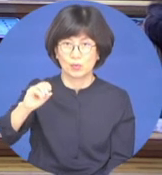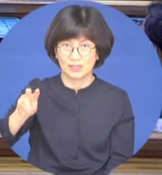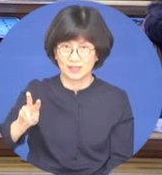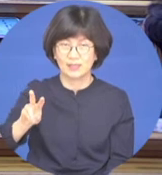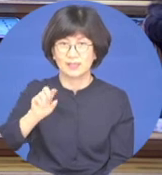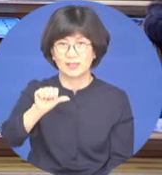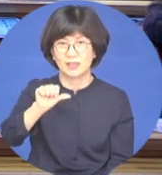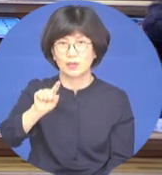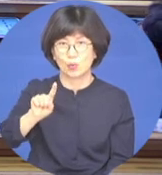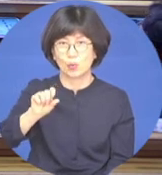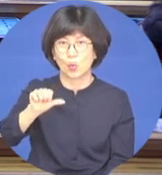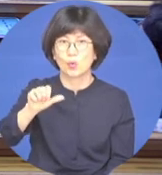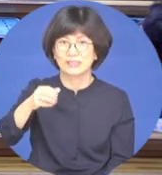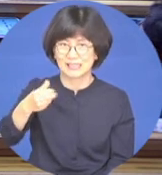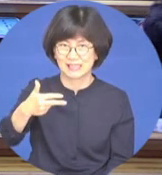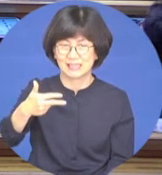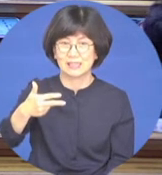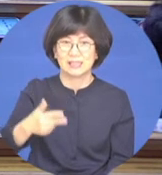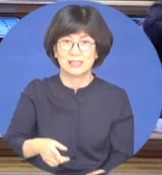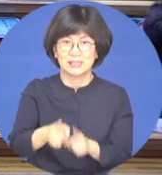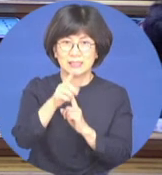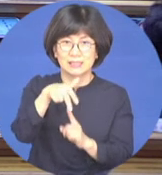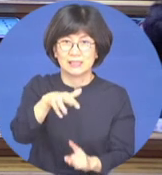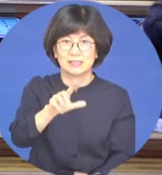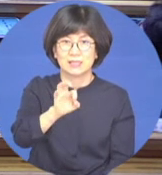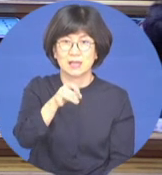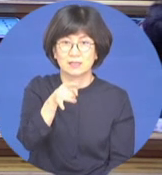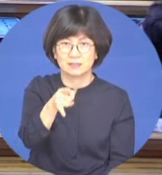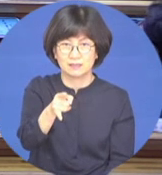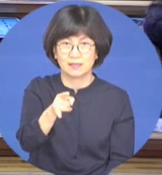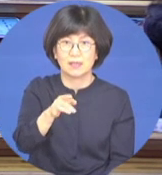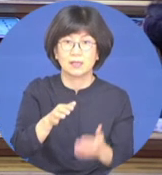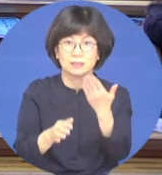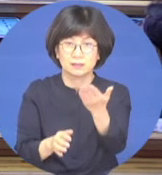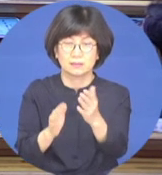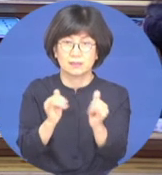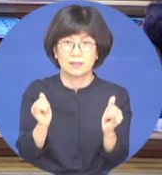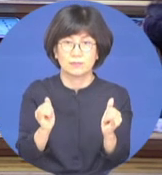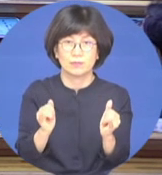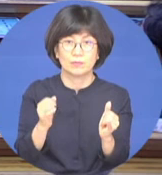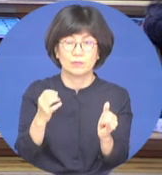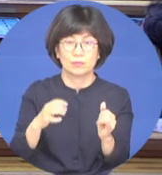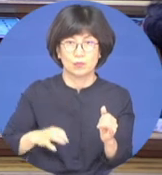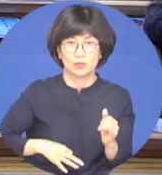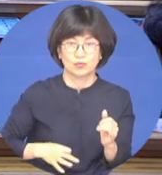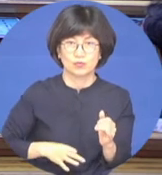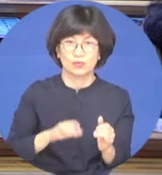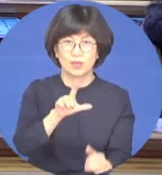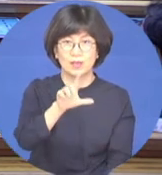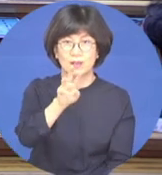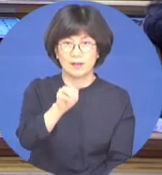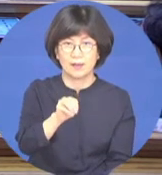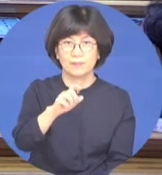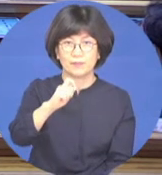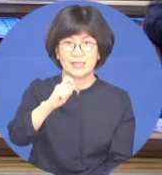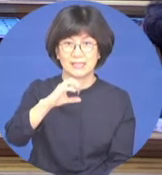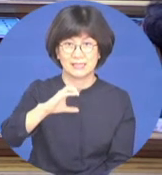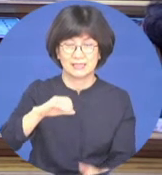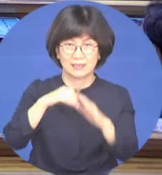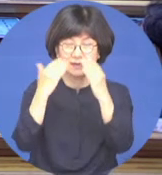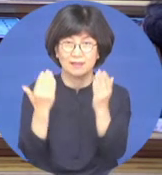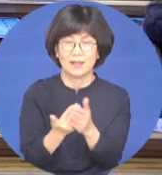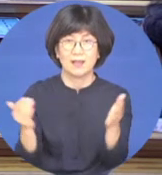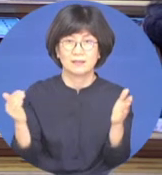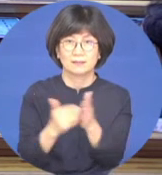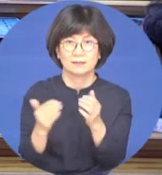00521507 성명 이창재 위 사람은 본원 원주 LMTC의 제15기 전 과정을 이수하였기에 이